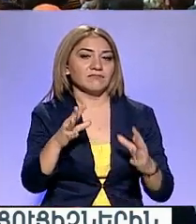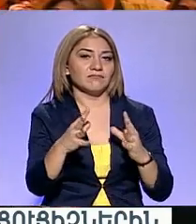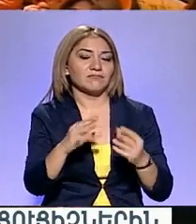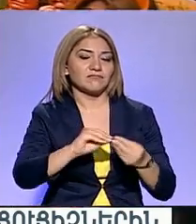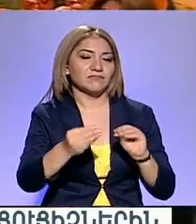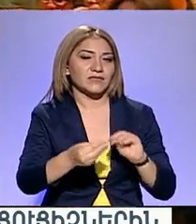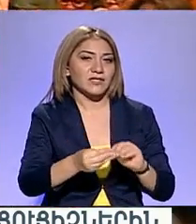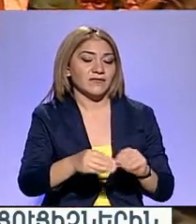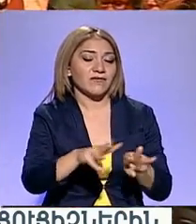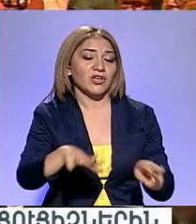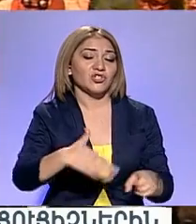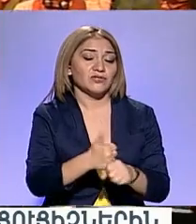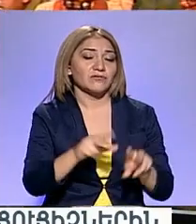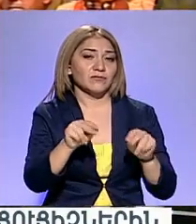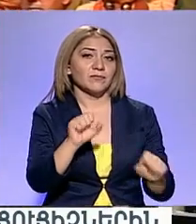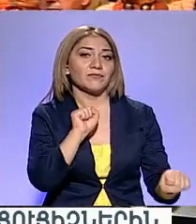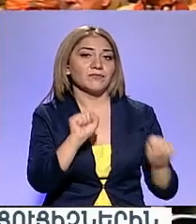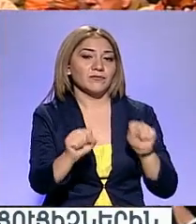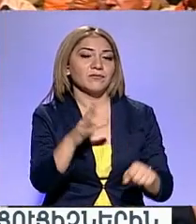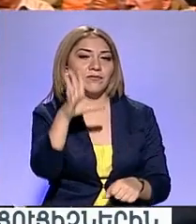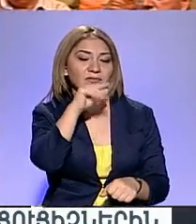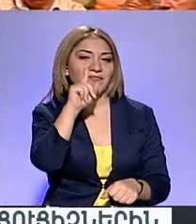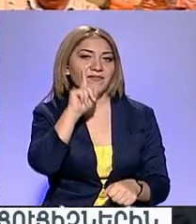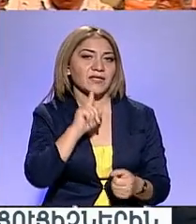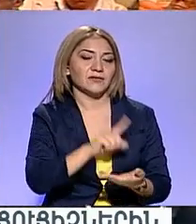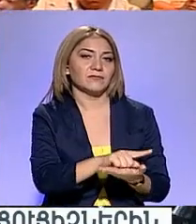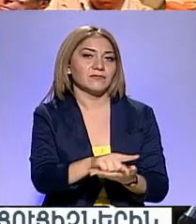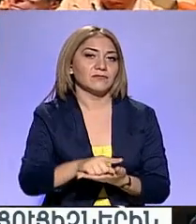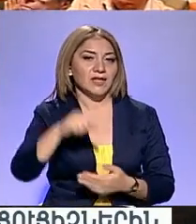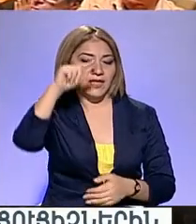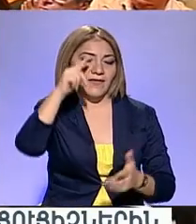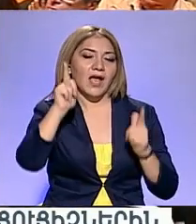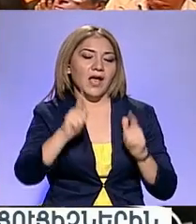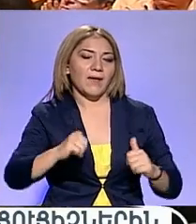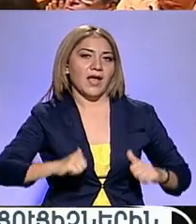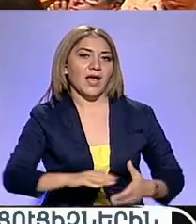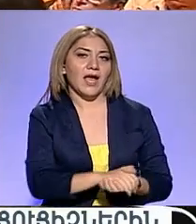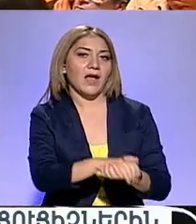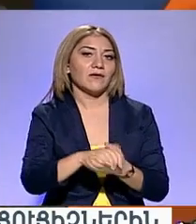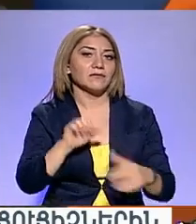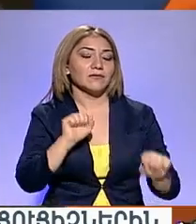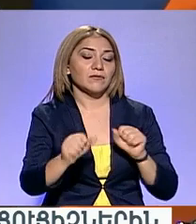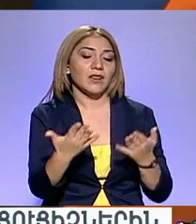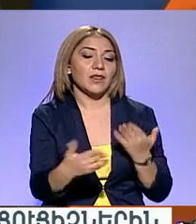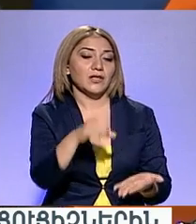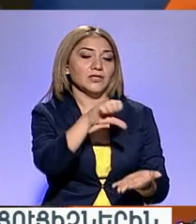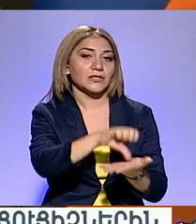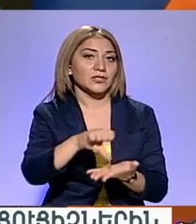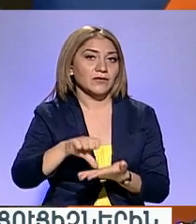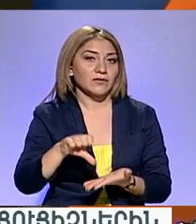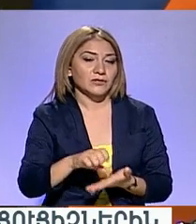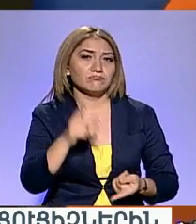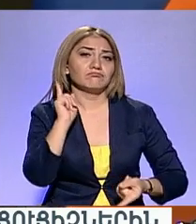Վարչապետը հայտարարեց, որ կարգավորում հնարավոր է համապատասխան մթնոլորտում։ Երևանը պատրաստ է խաղաղ կարգավորման, իսկ եթե միջնորդներն ըստ Նիկոլ